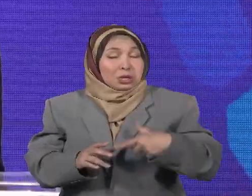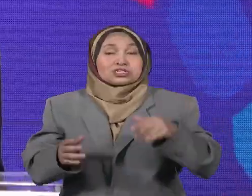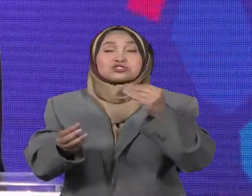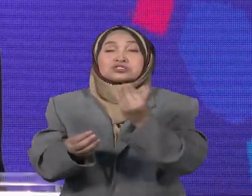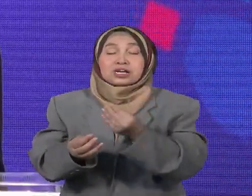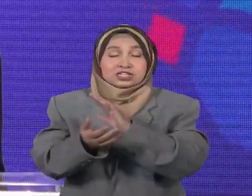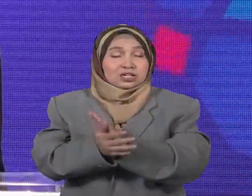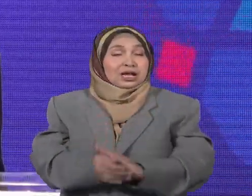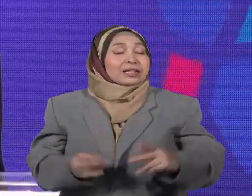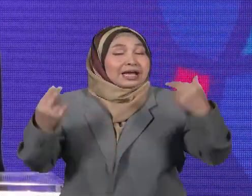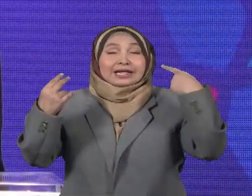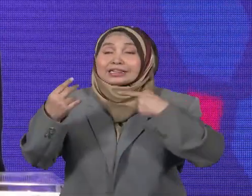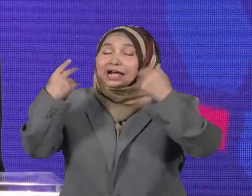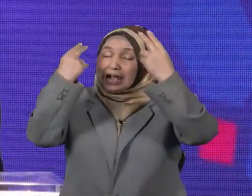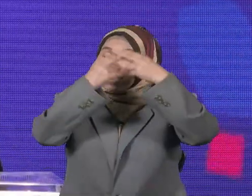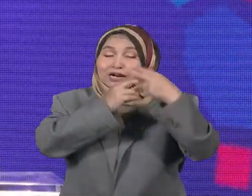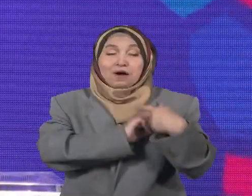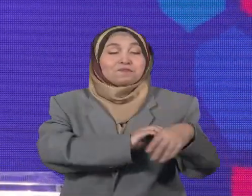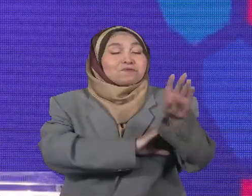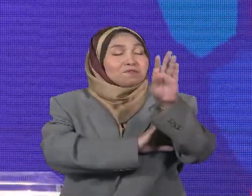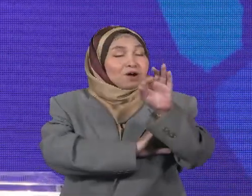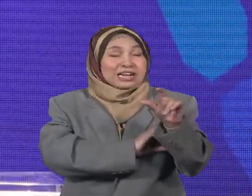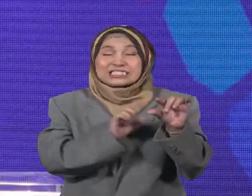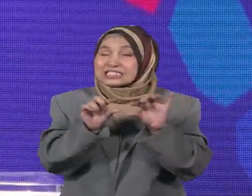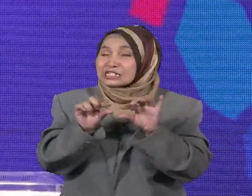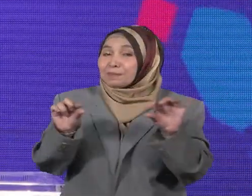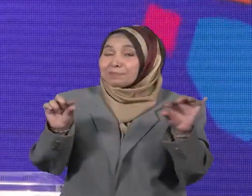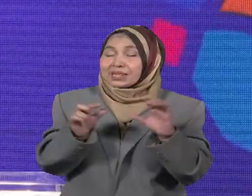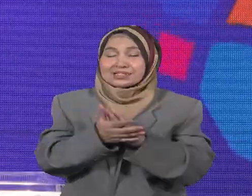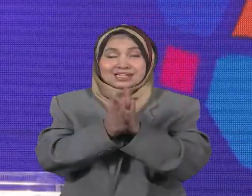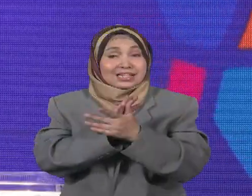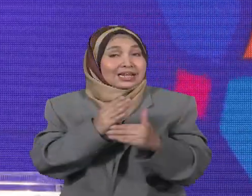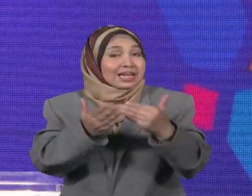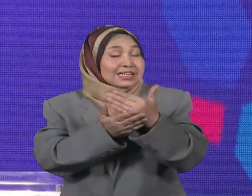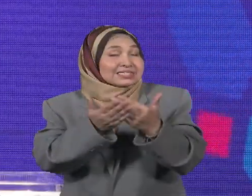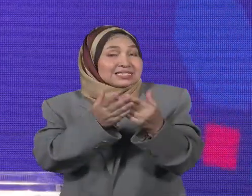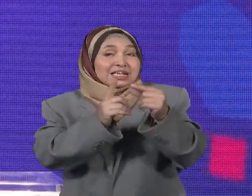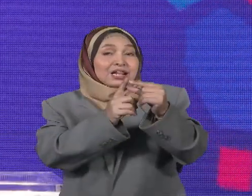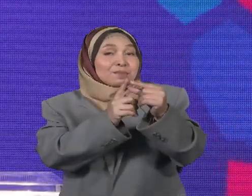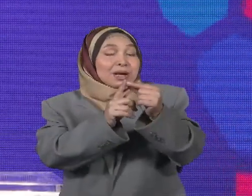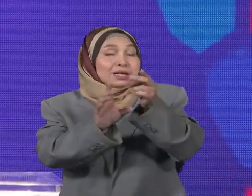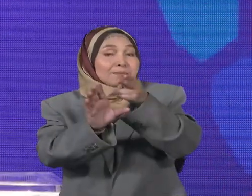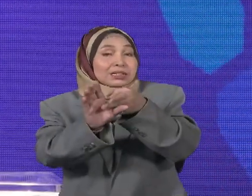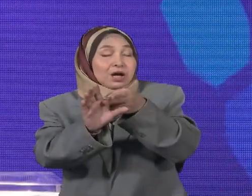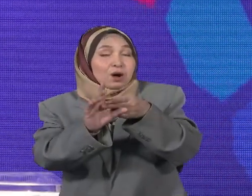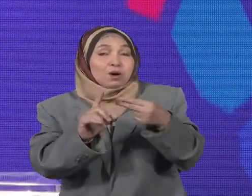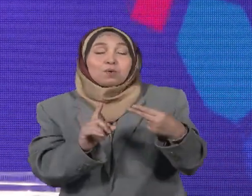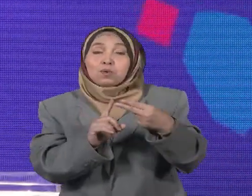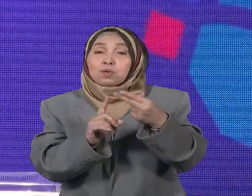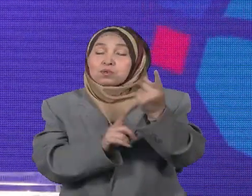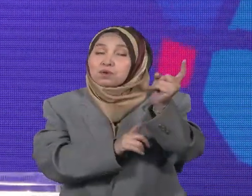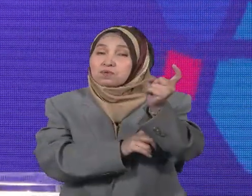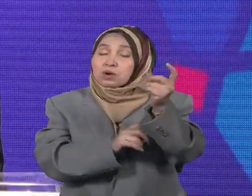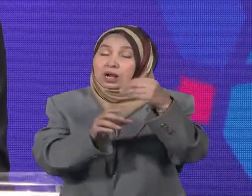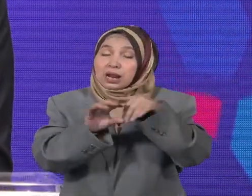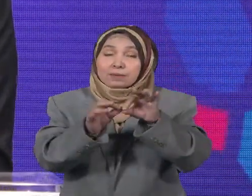kan, mesti Arab. Kafarin, tipis. Baik, itu dari segi kalimah yang melibatkan huruf ra. Dalam